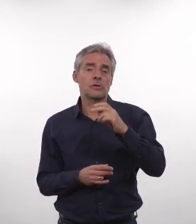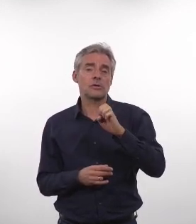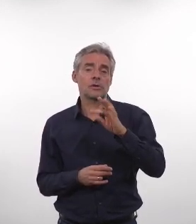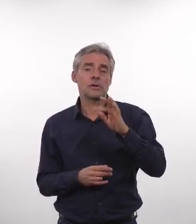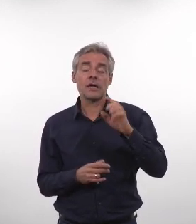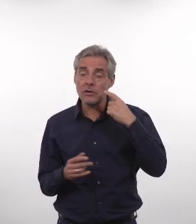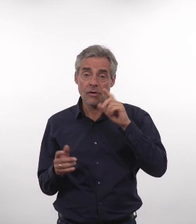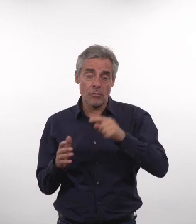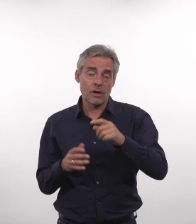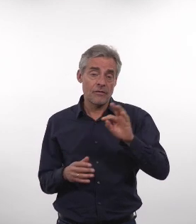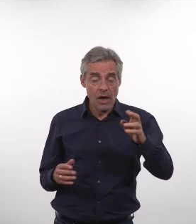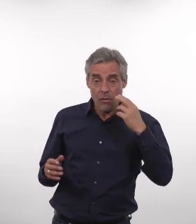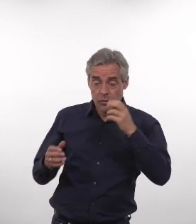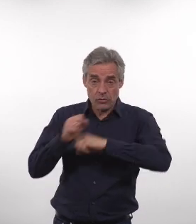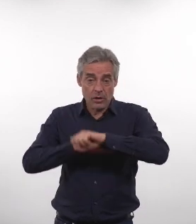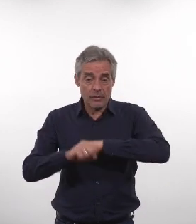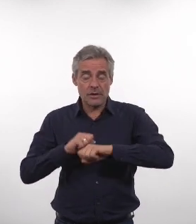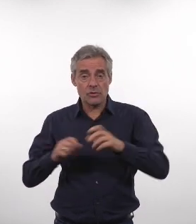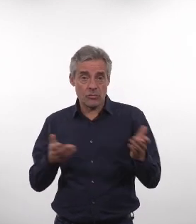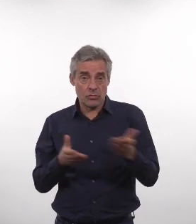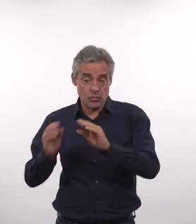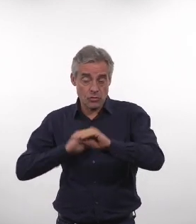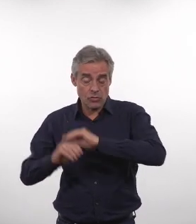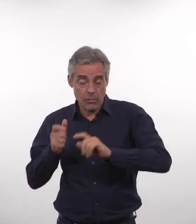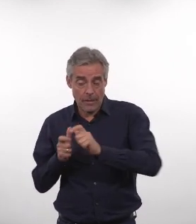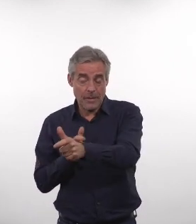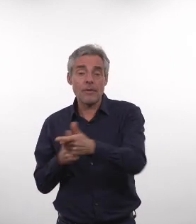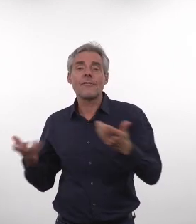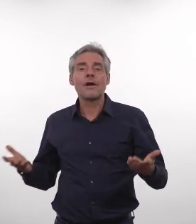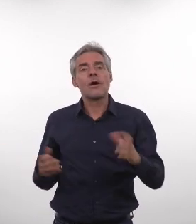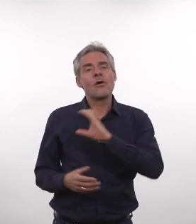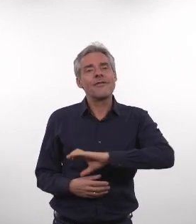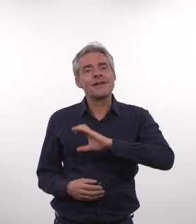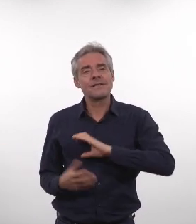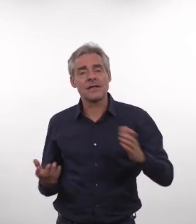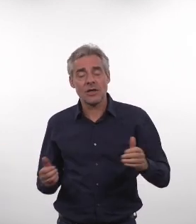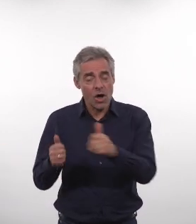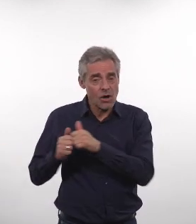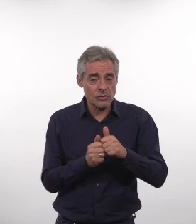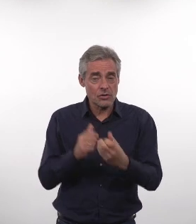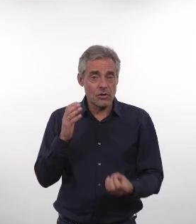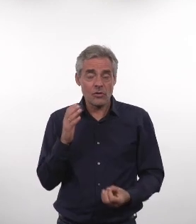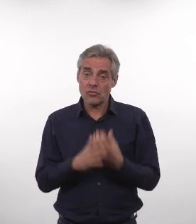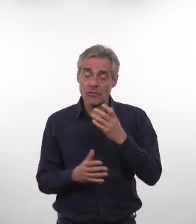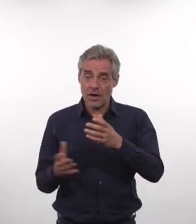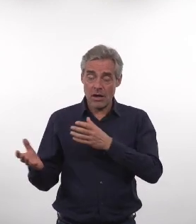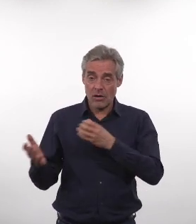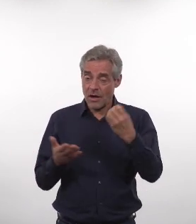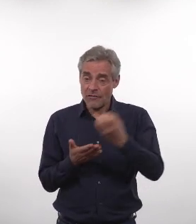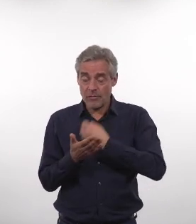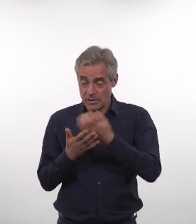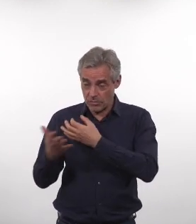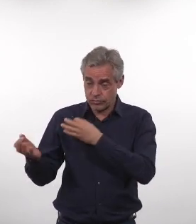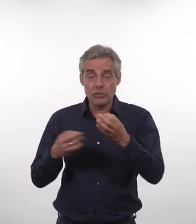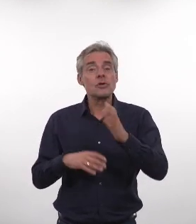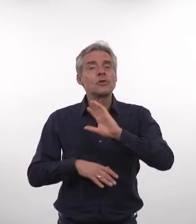détail de l'habituation aux soins. Et on va voilà, essayer d'avoir des nouvelles régulièrement jusqu'à l'arrivée du